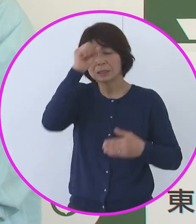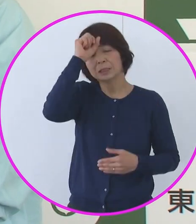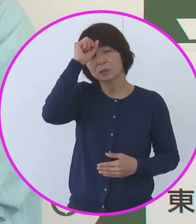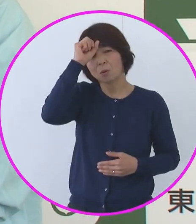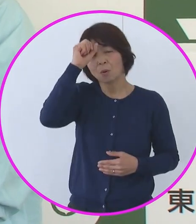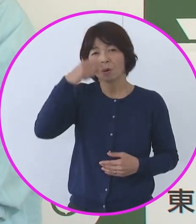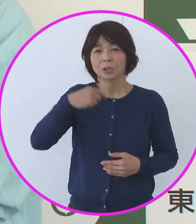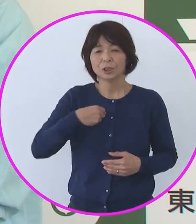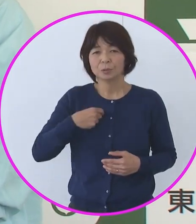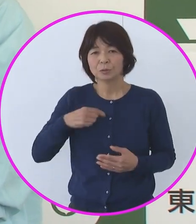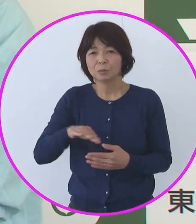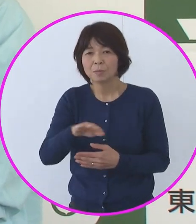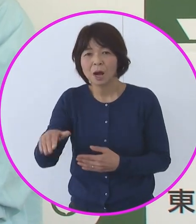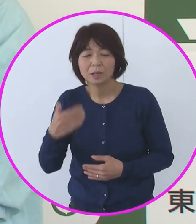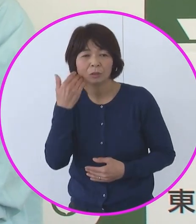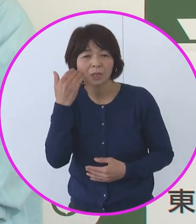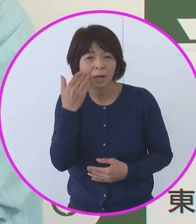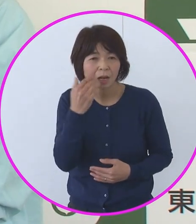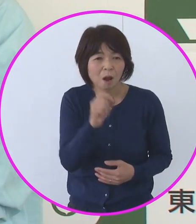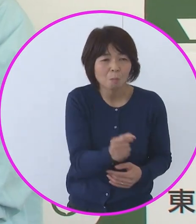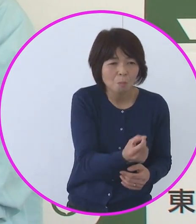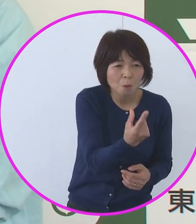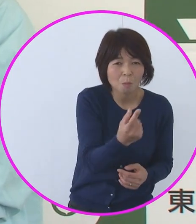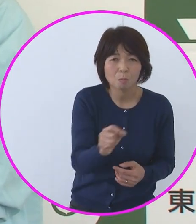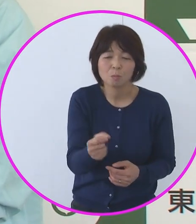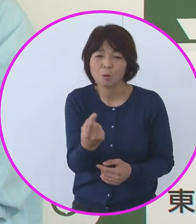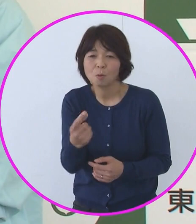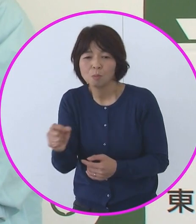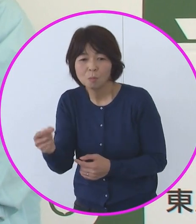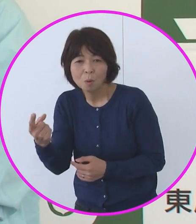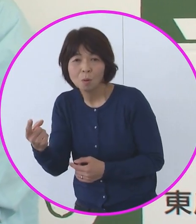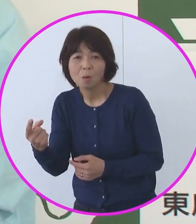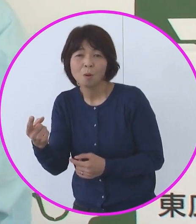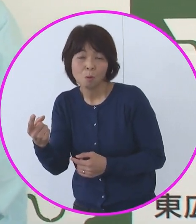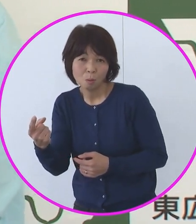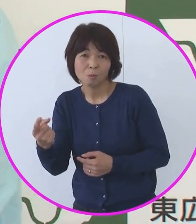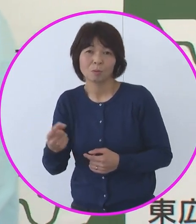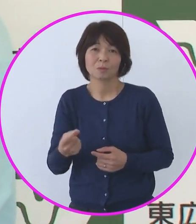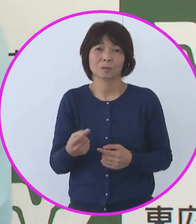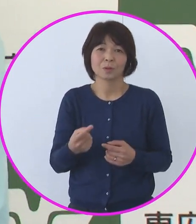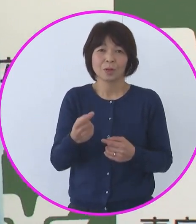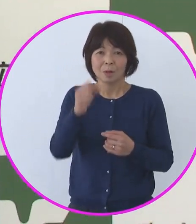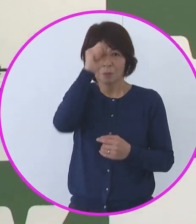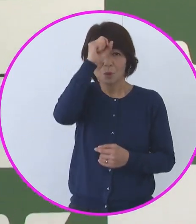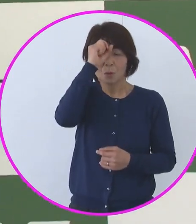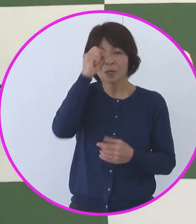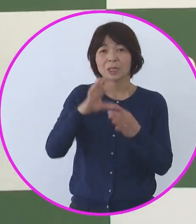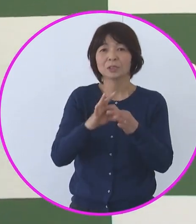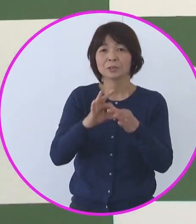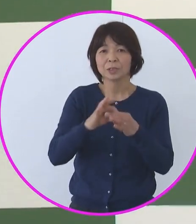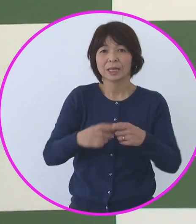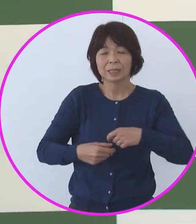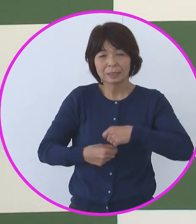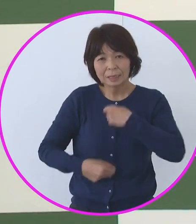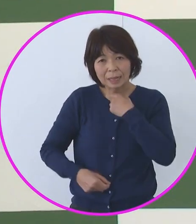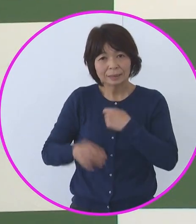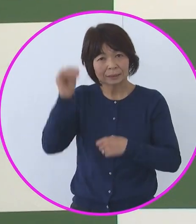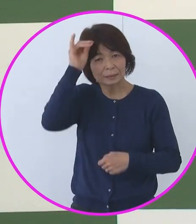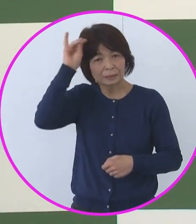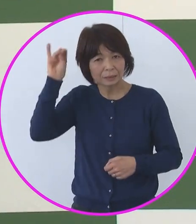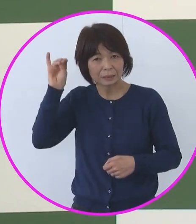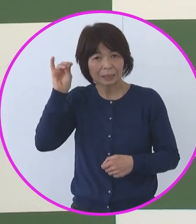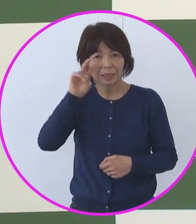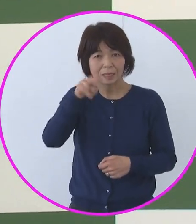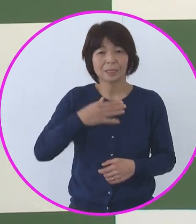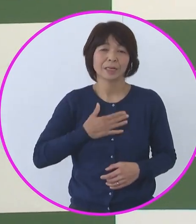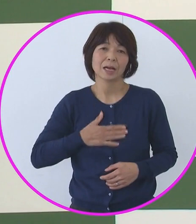自身や身近な人がいつ発症してもおかしくない病気です。認知症について正しい知識と理解があれば安心